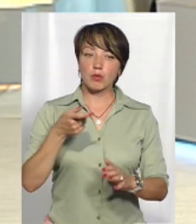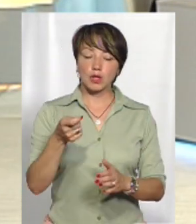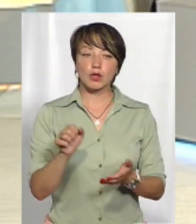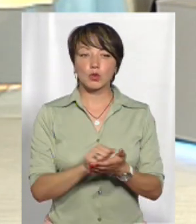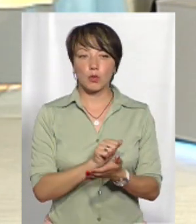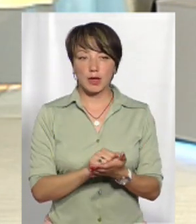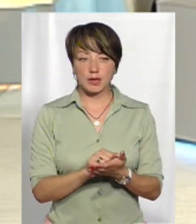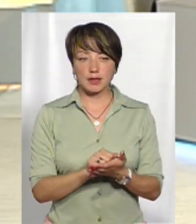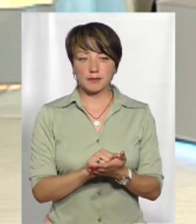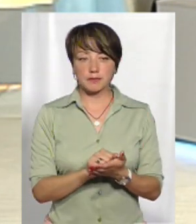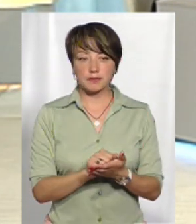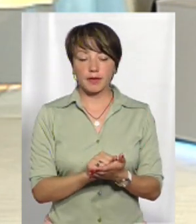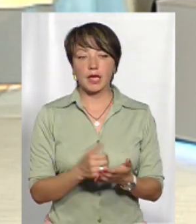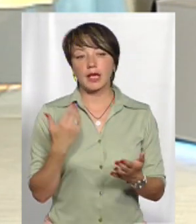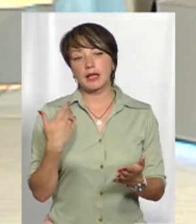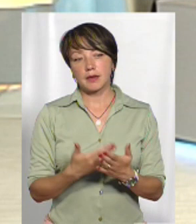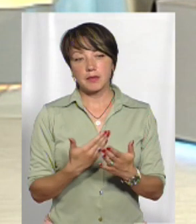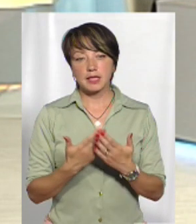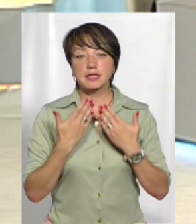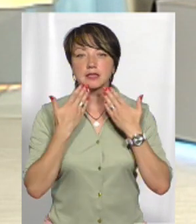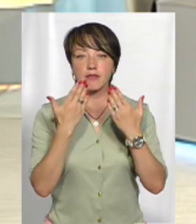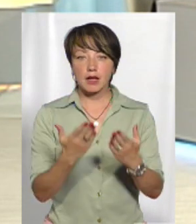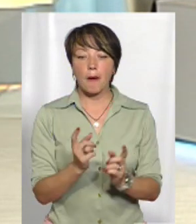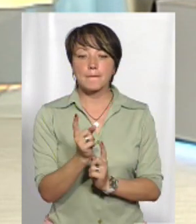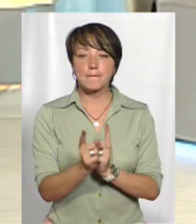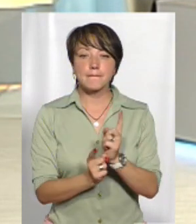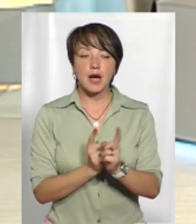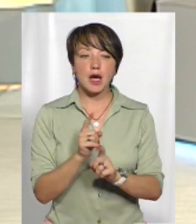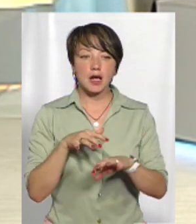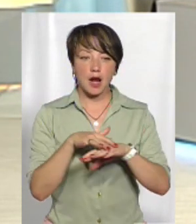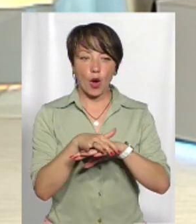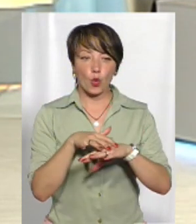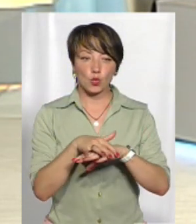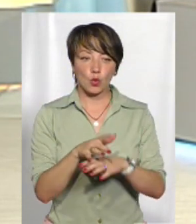документи… Наприклад, звернення по перерахунку пенсії.